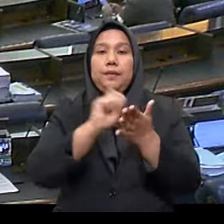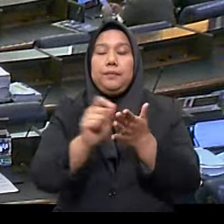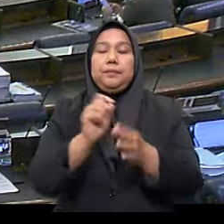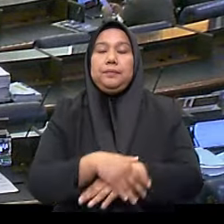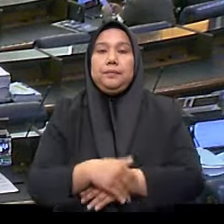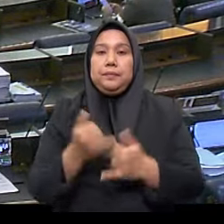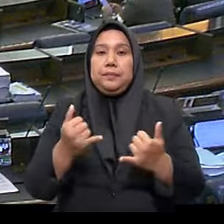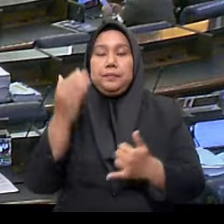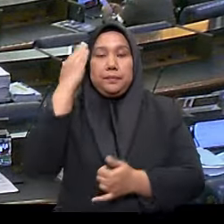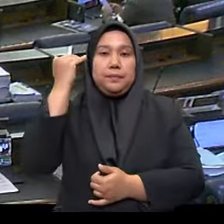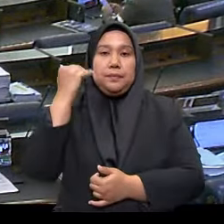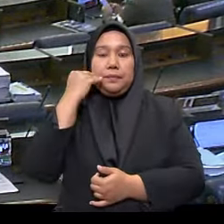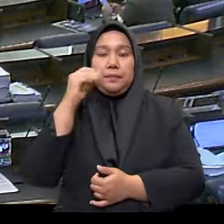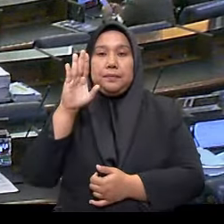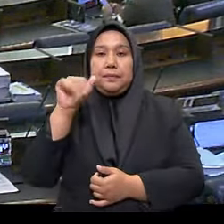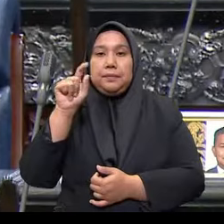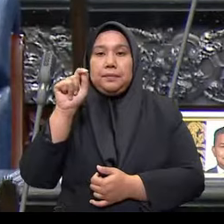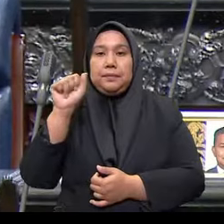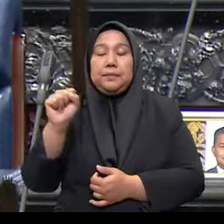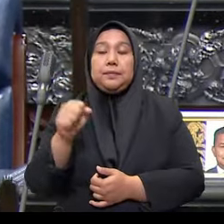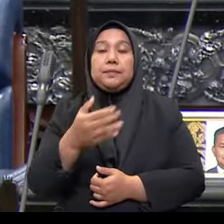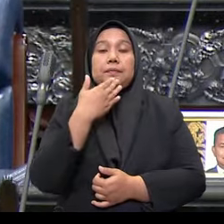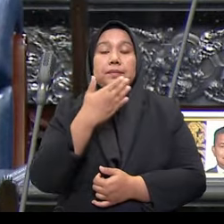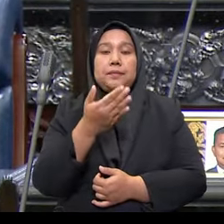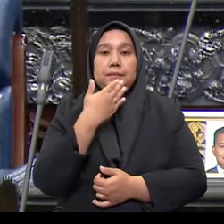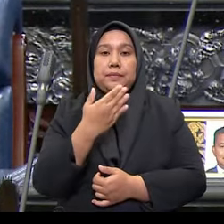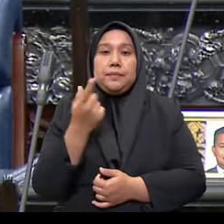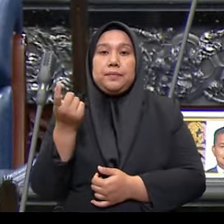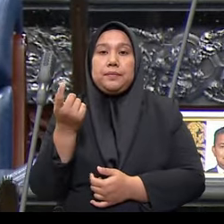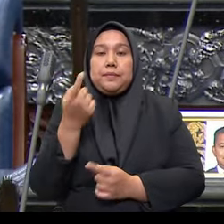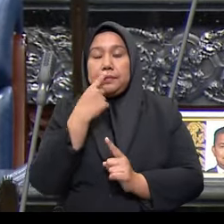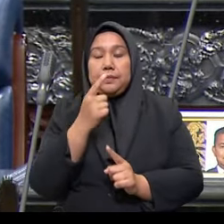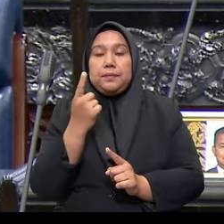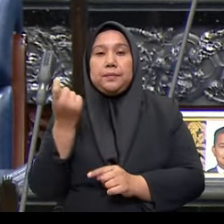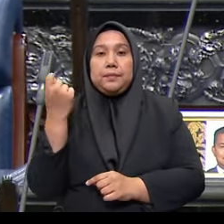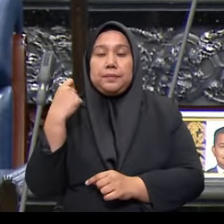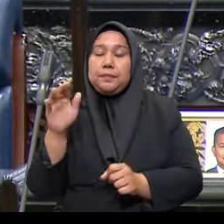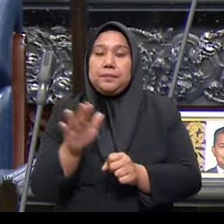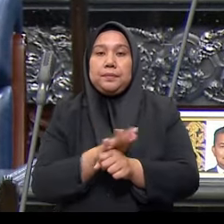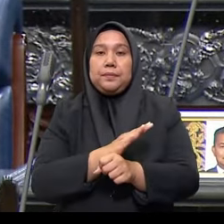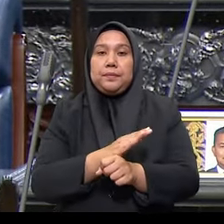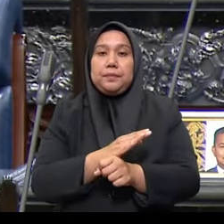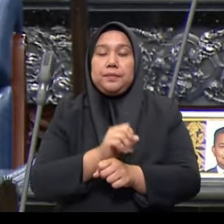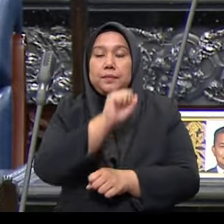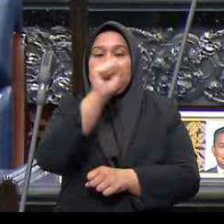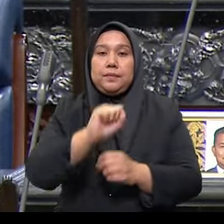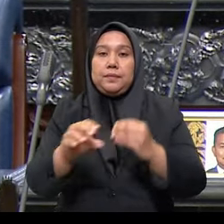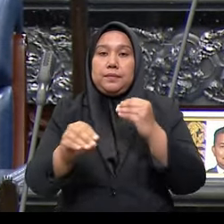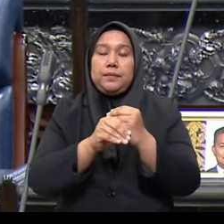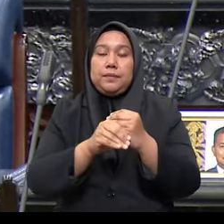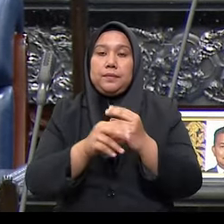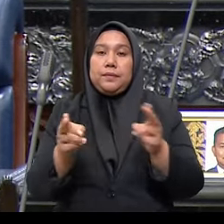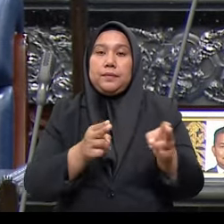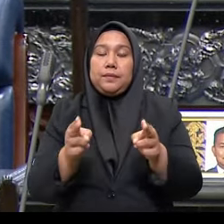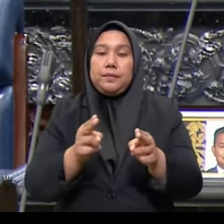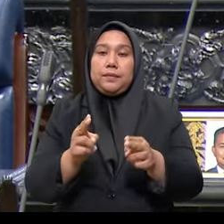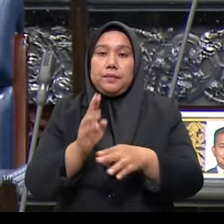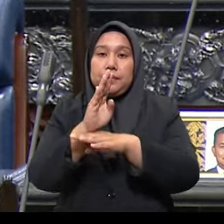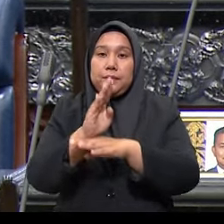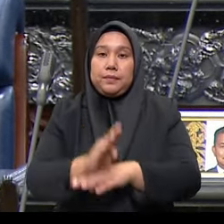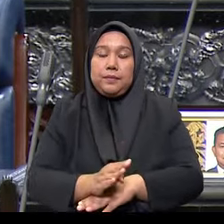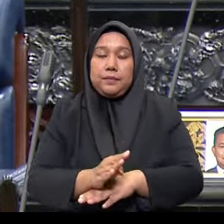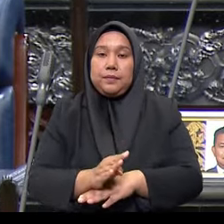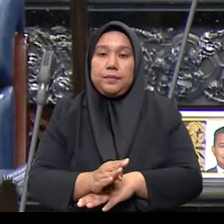Terima kasih kepada Timbalan Menteri di atas jawapan yang jelas dan komprehensif seperti tadi. Soalan tambahan saya adalah dalam usaha membudayakan